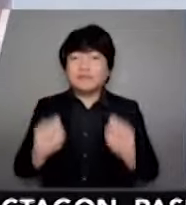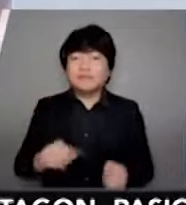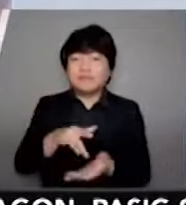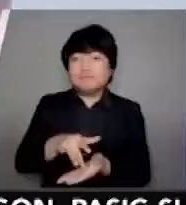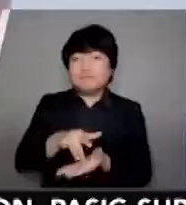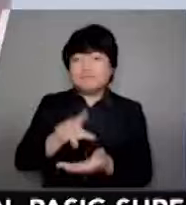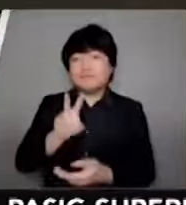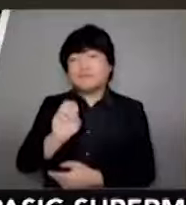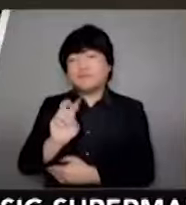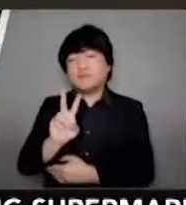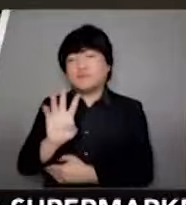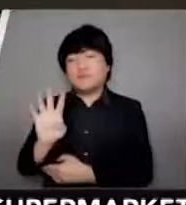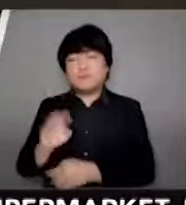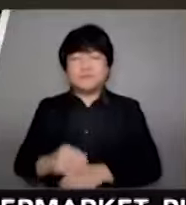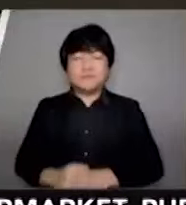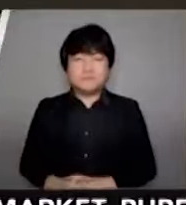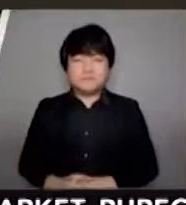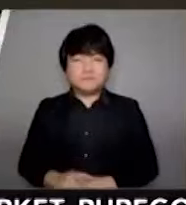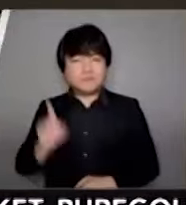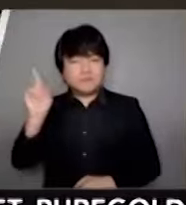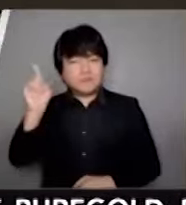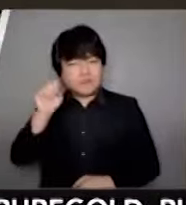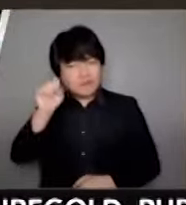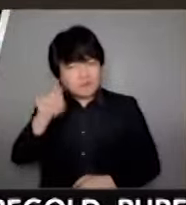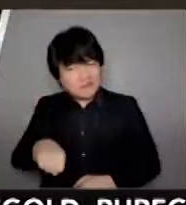I'm sorry. Could I get English, please?